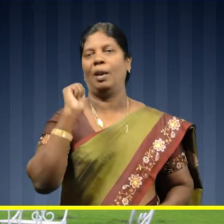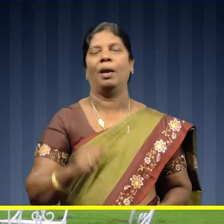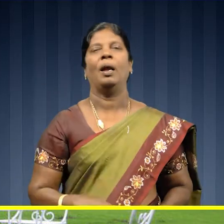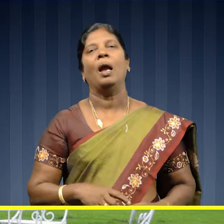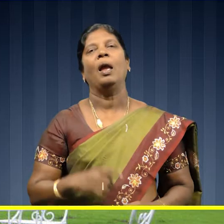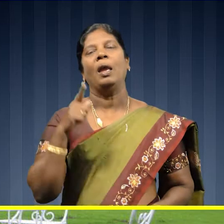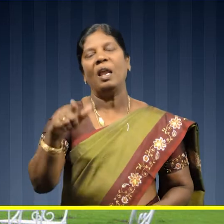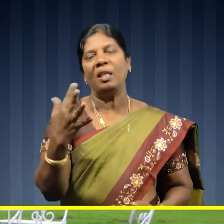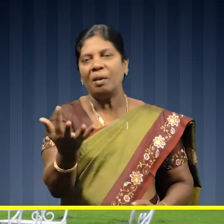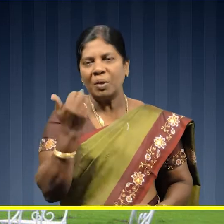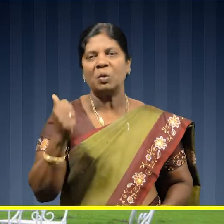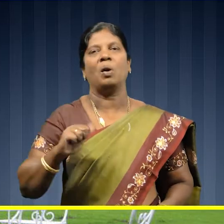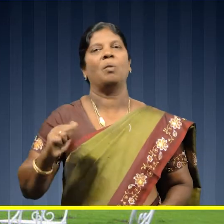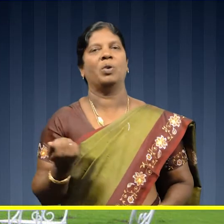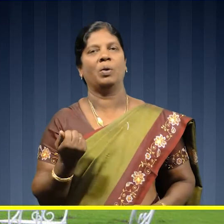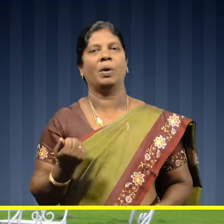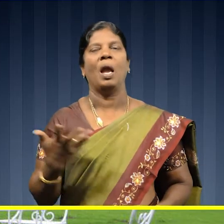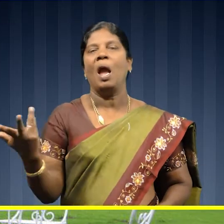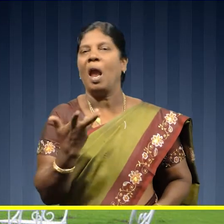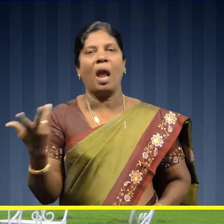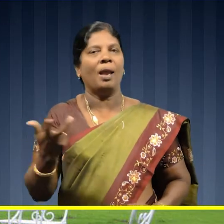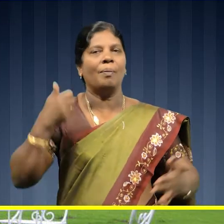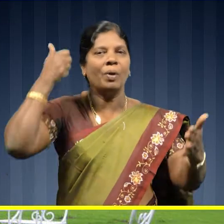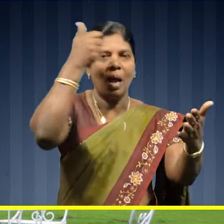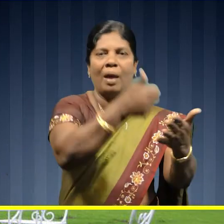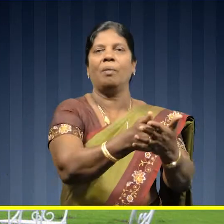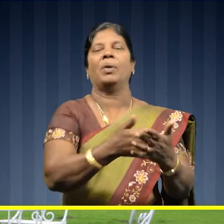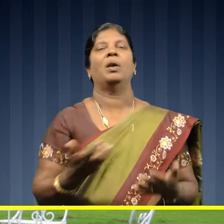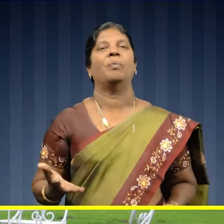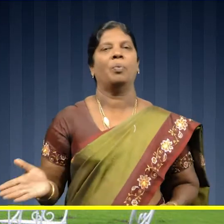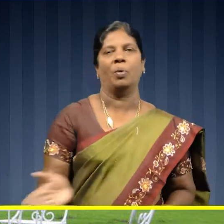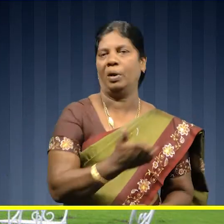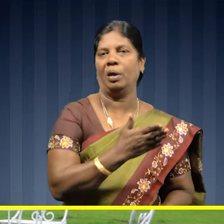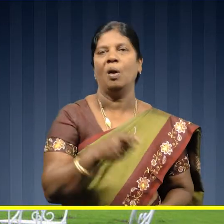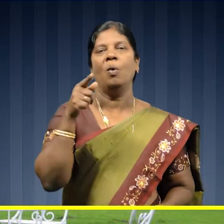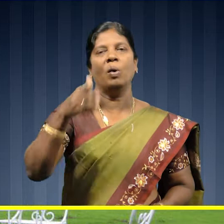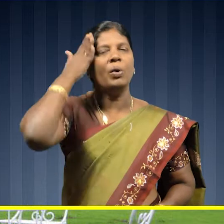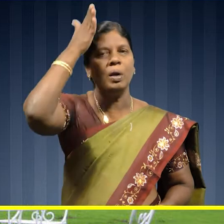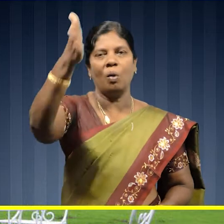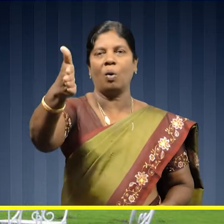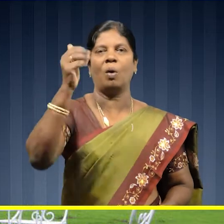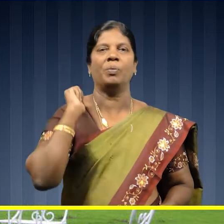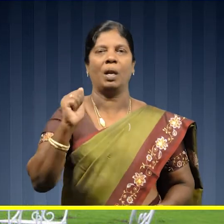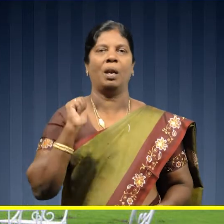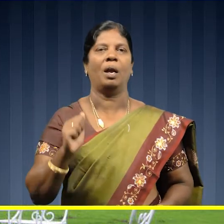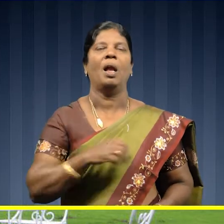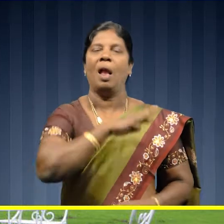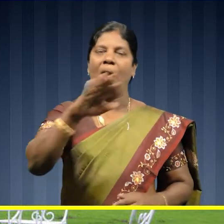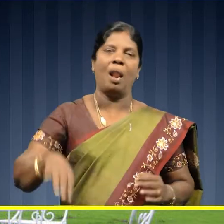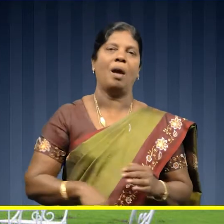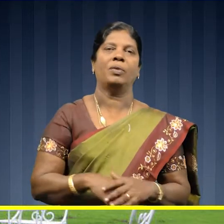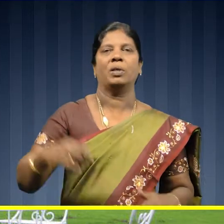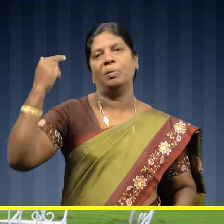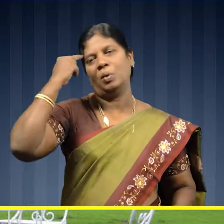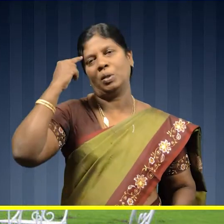முடிவு என்ன? என்ன சாதிக்கப் போகிறீர்கள்? எங்கே சென்று நீங்கள் அடையப் போகிறீர்கள்? உங்களுடைய இலக்கு என்ன?